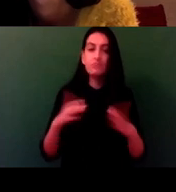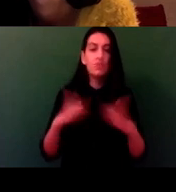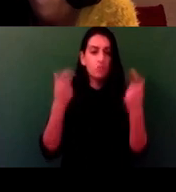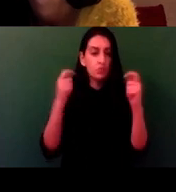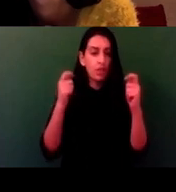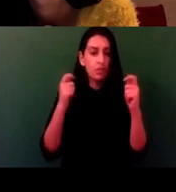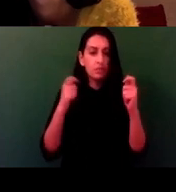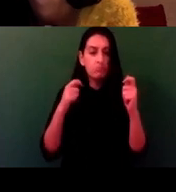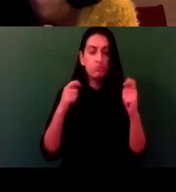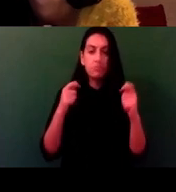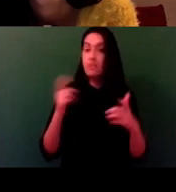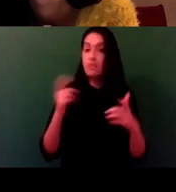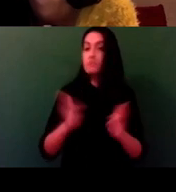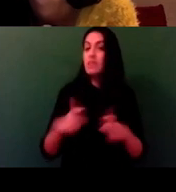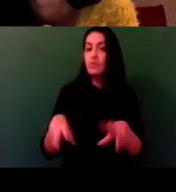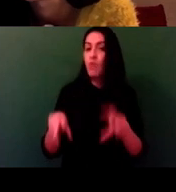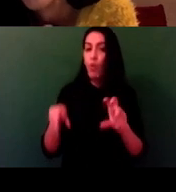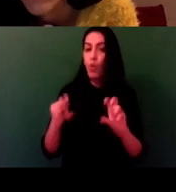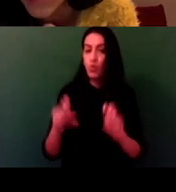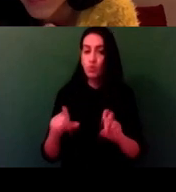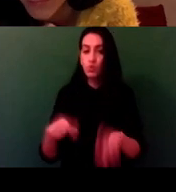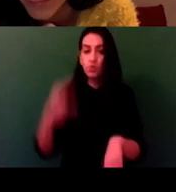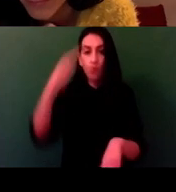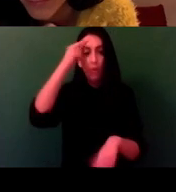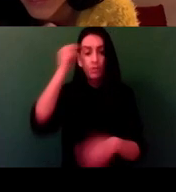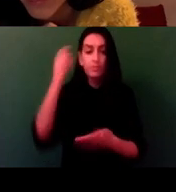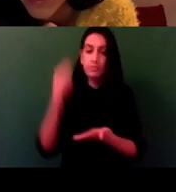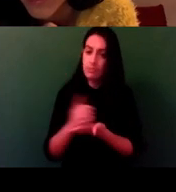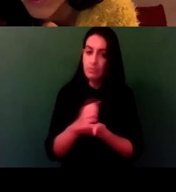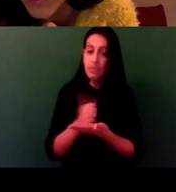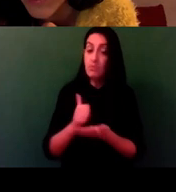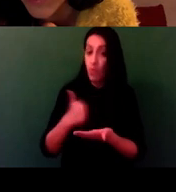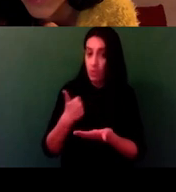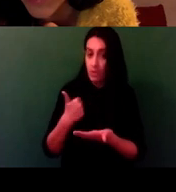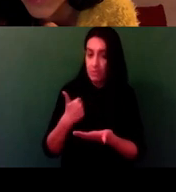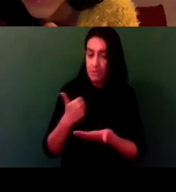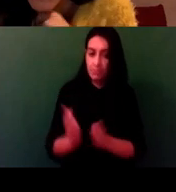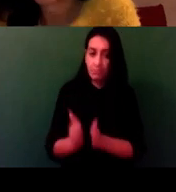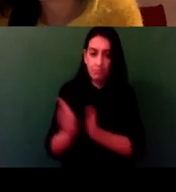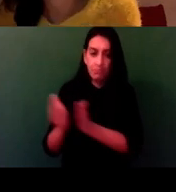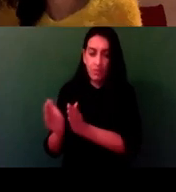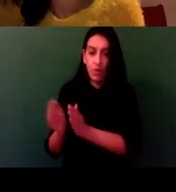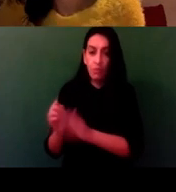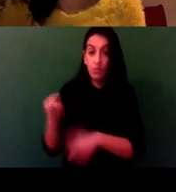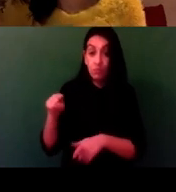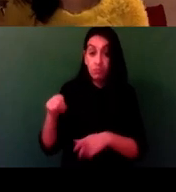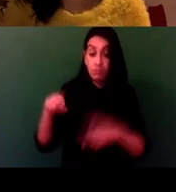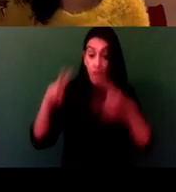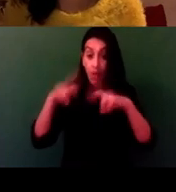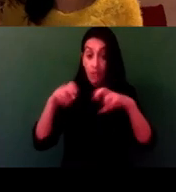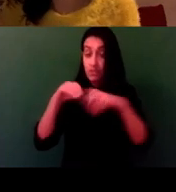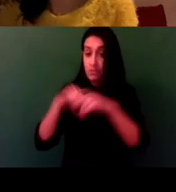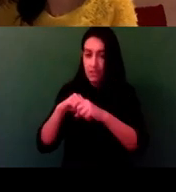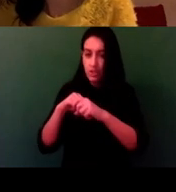tarz daha gözleme dayalı veriler de önem kazandığı için sahada olmak ve onu daha analog